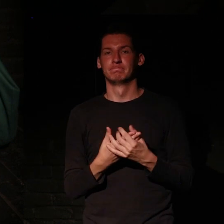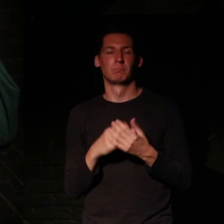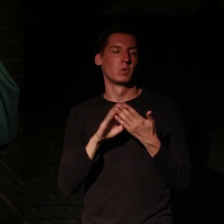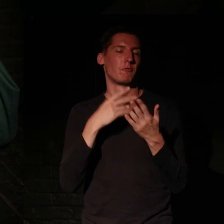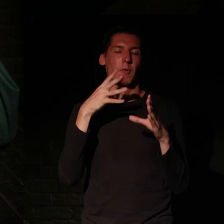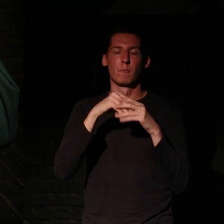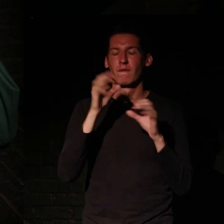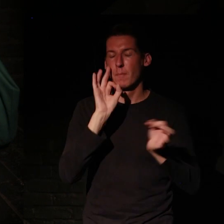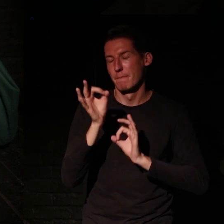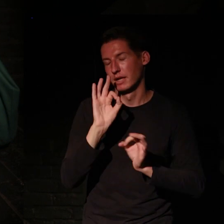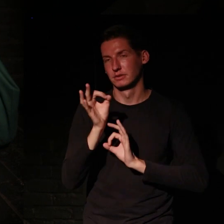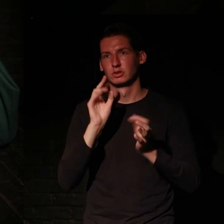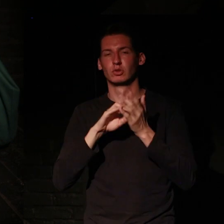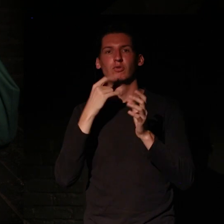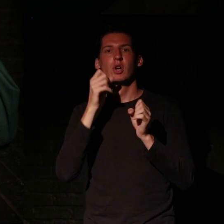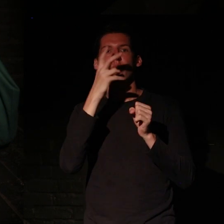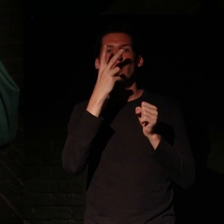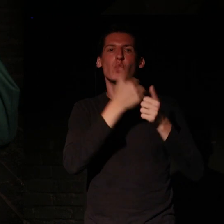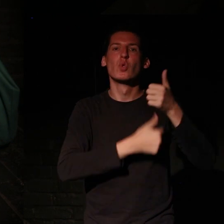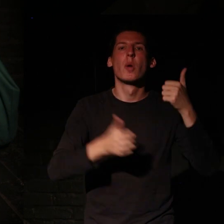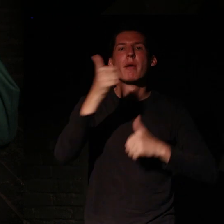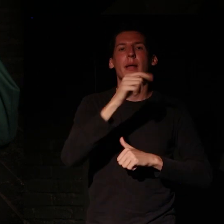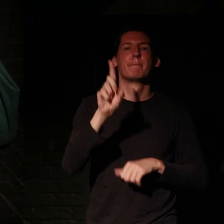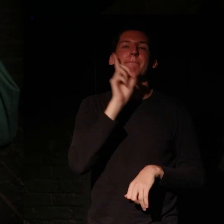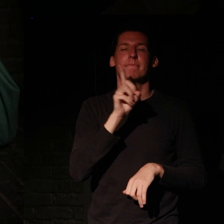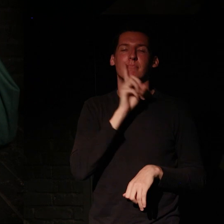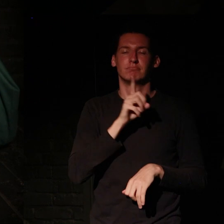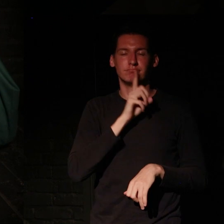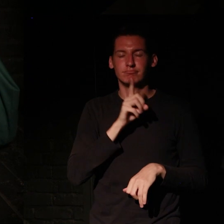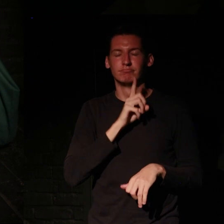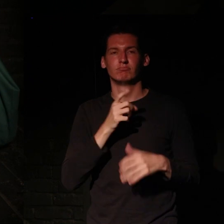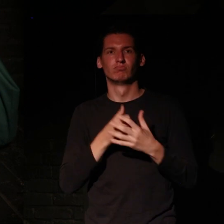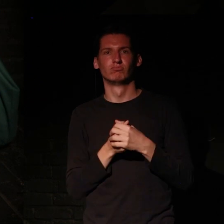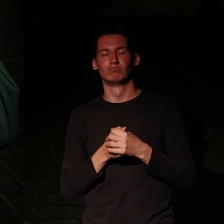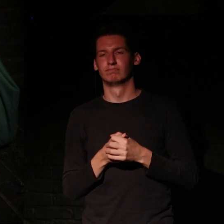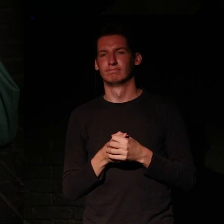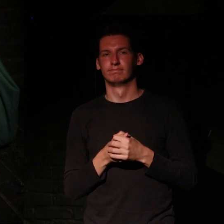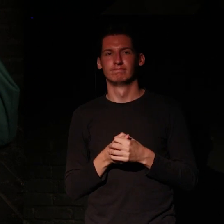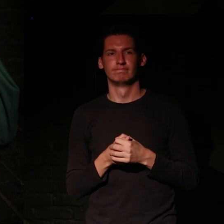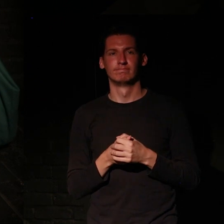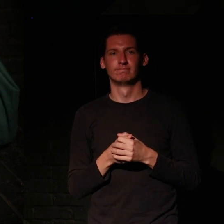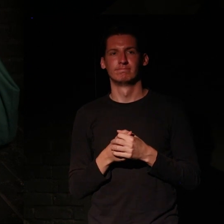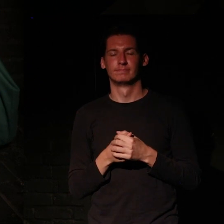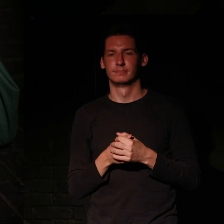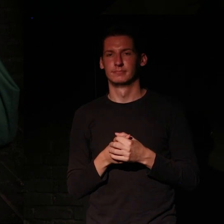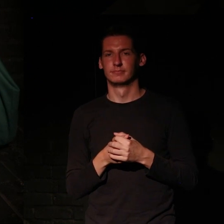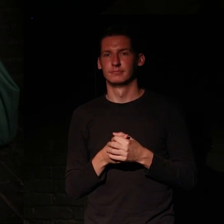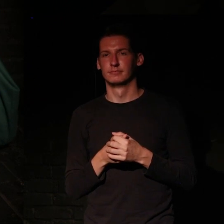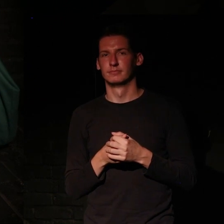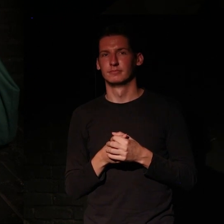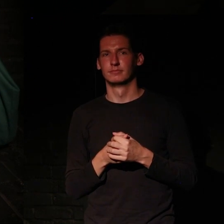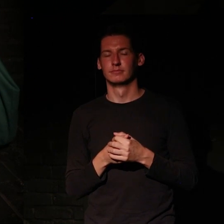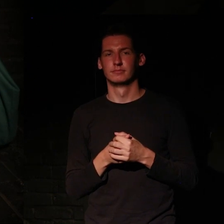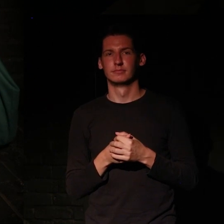mówiły na przykład o dominacji mężczyzn. Tak? Biorąc pod uwagę właśnie te